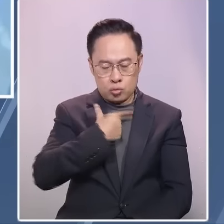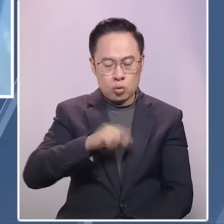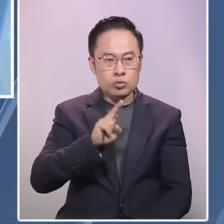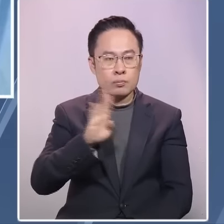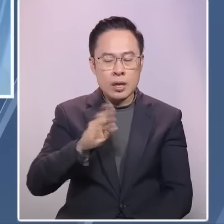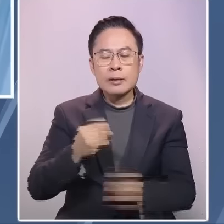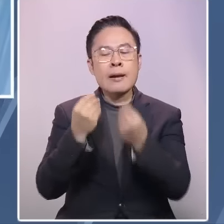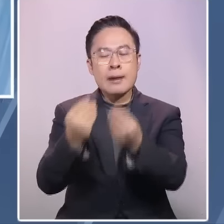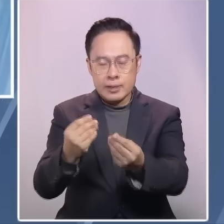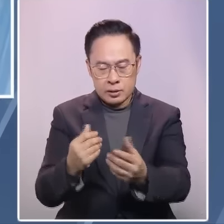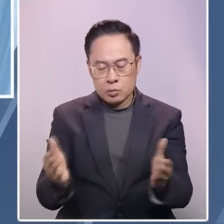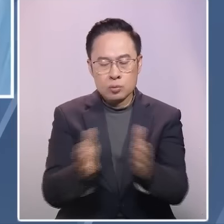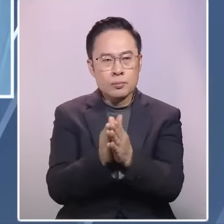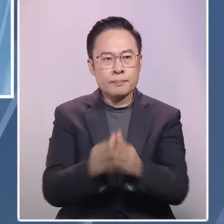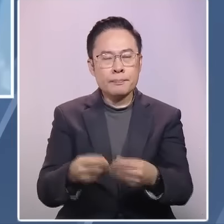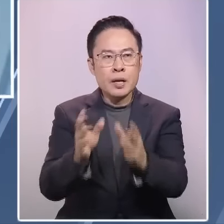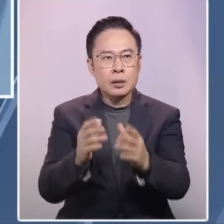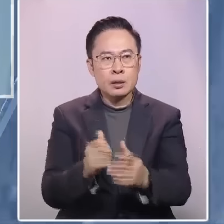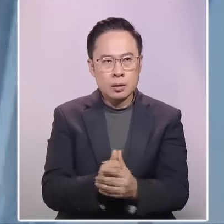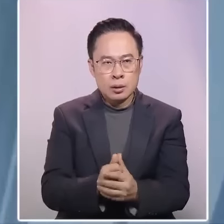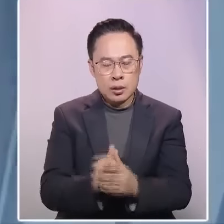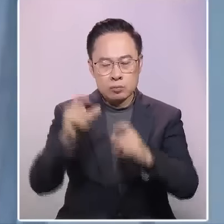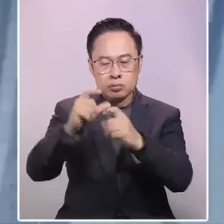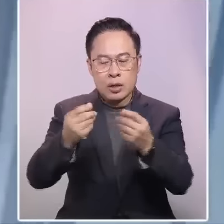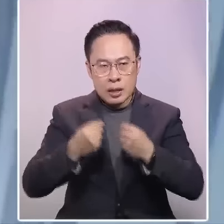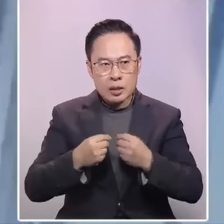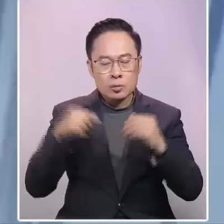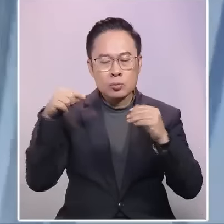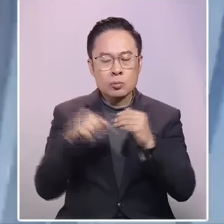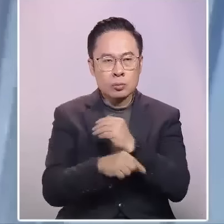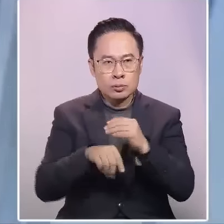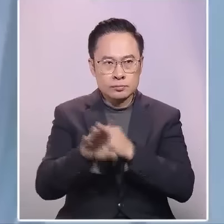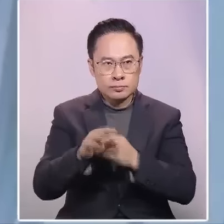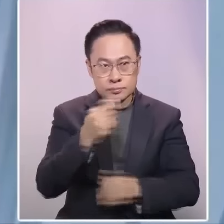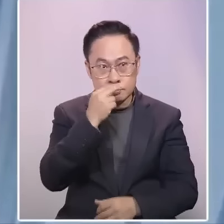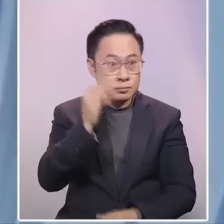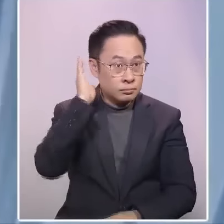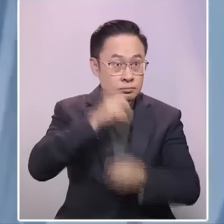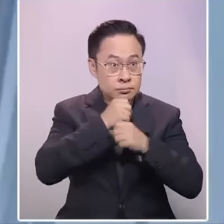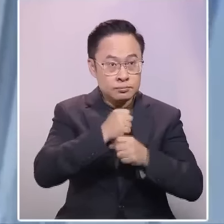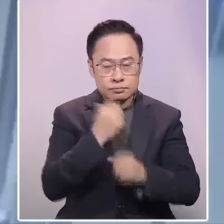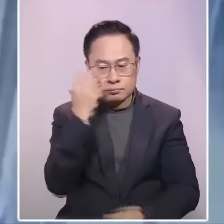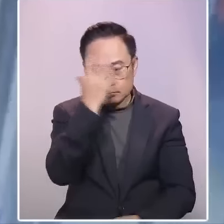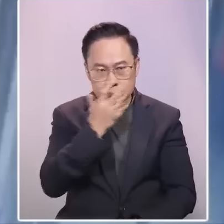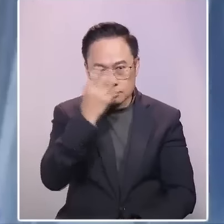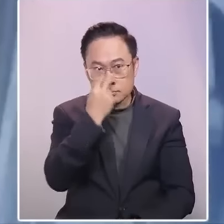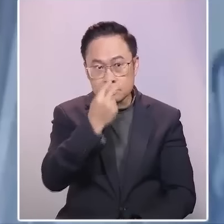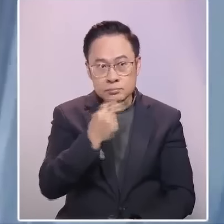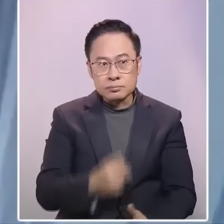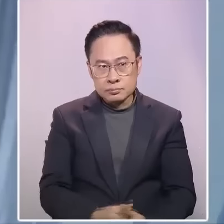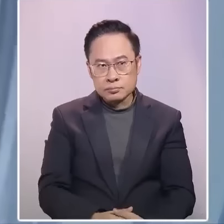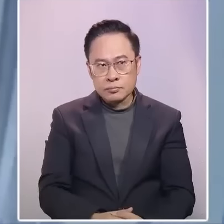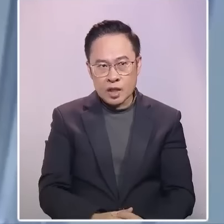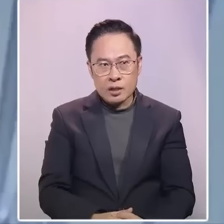โหเนี่ยค่ะอ่ะคุณผู้ชมให้เห็นกันหน่อยนะคะว่าวงจรปิดของผู้ชายคนนี้ที่เข้ามาทำทีเจรจาพูดคุยกับคุณยายเนี่ยหน้า